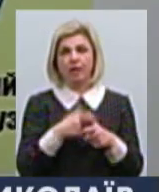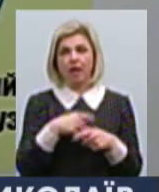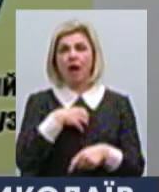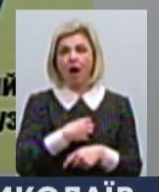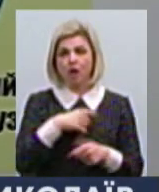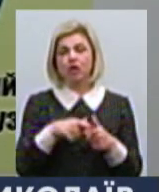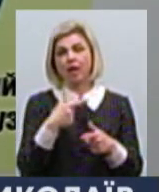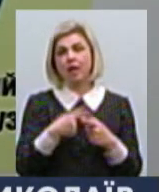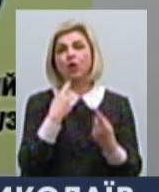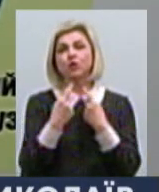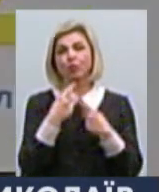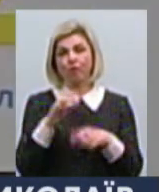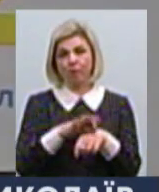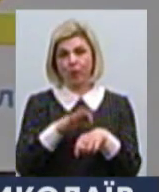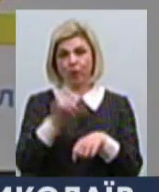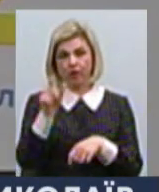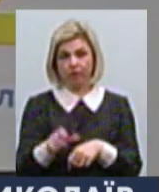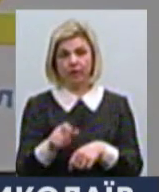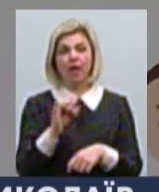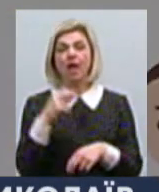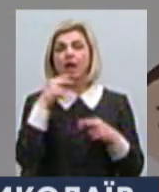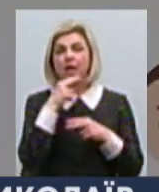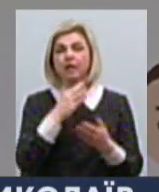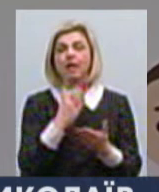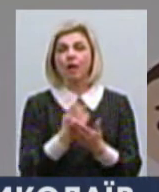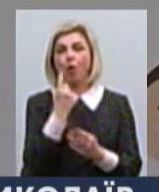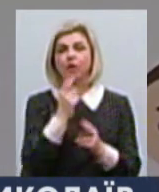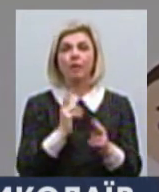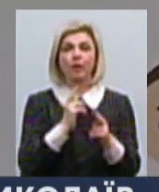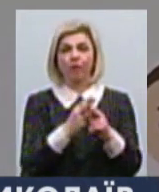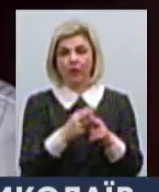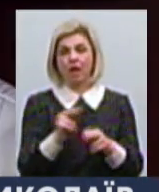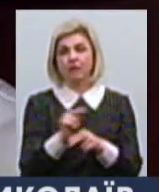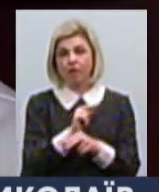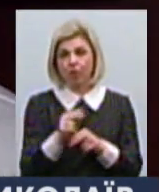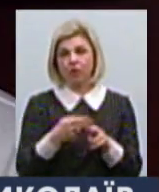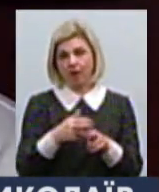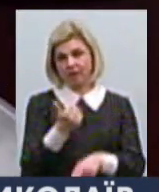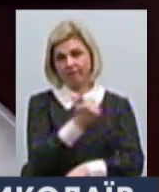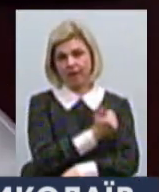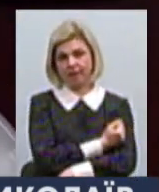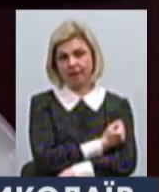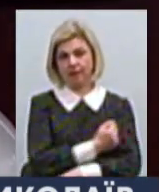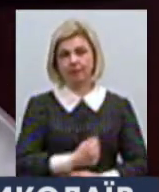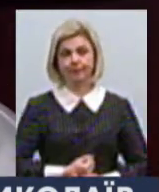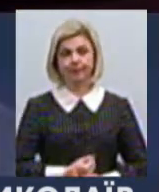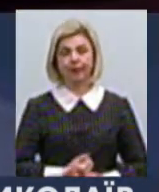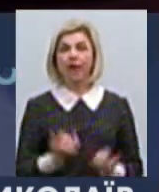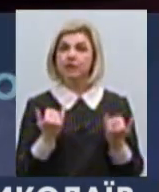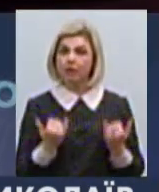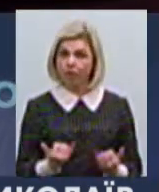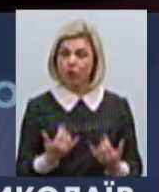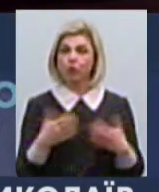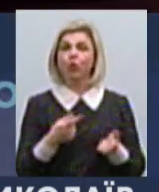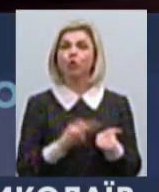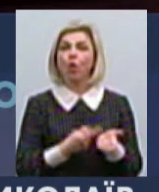хворого. Ліки від кору не існує. Єдиний надійний метод профілактики захворювання – вакцинація. На сьогодні доведено